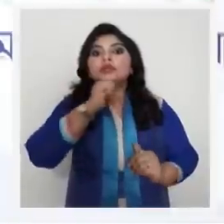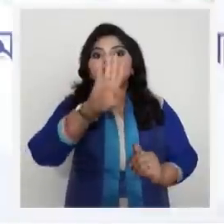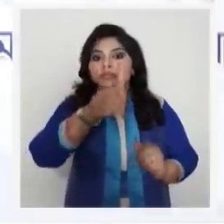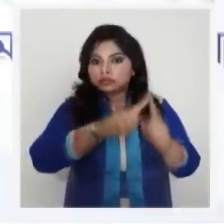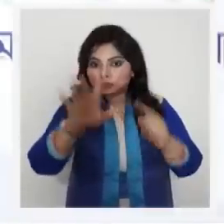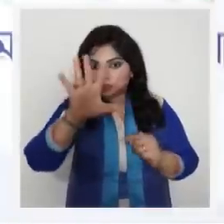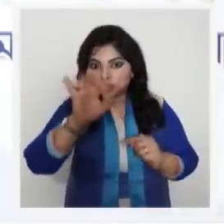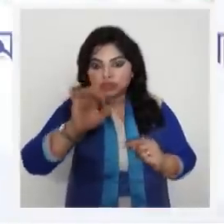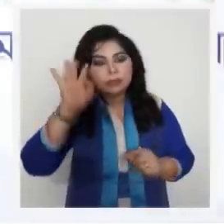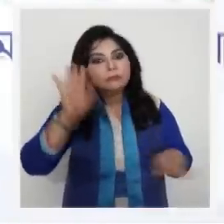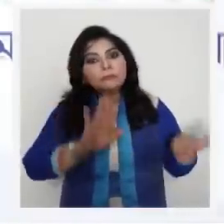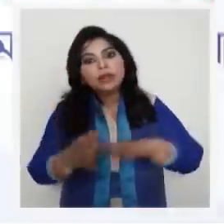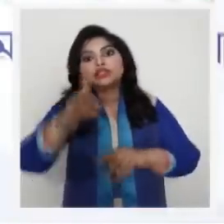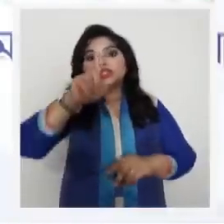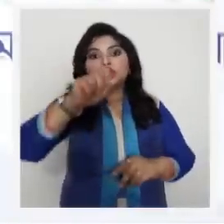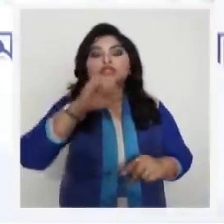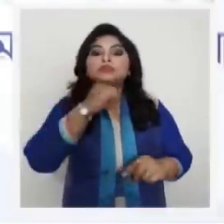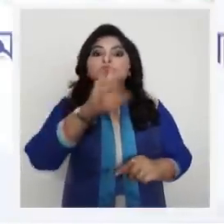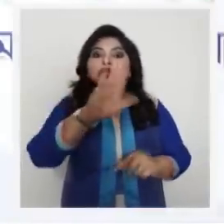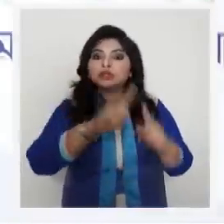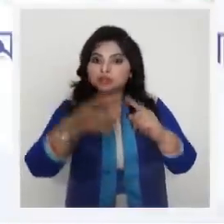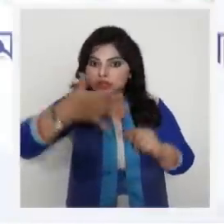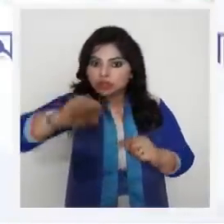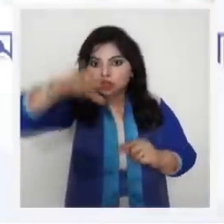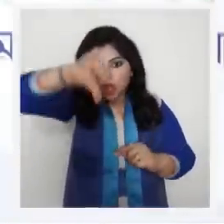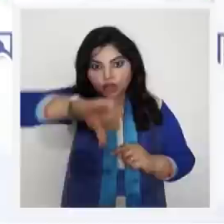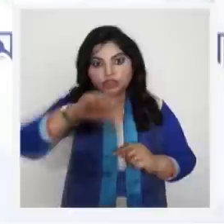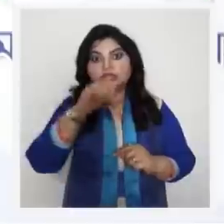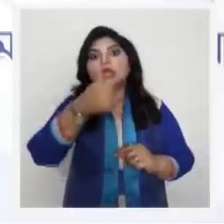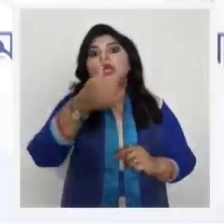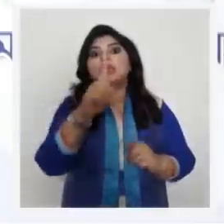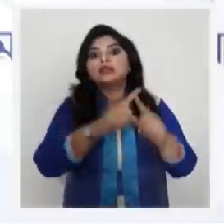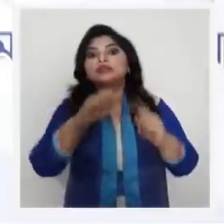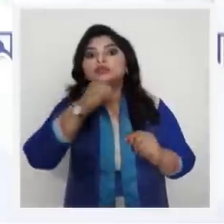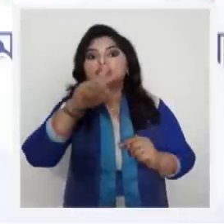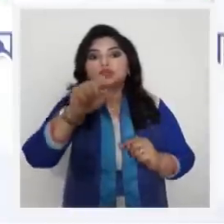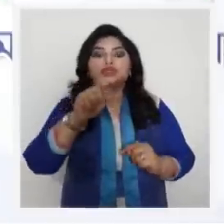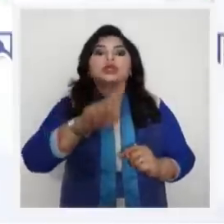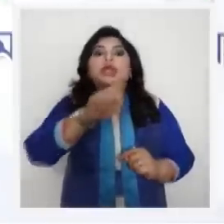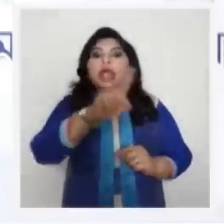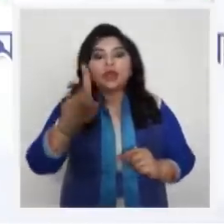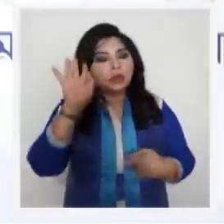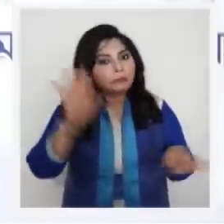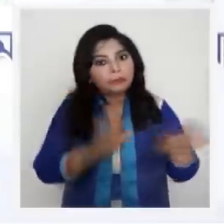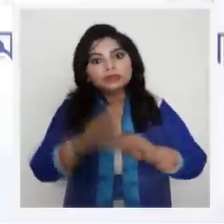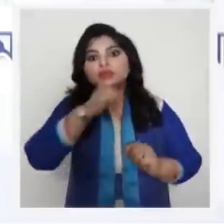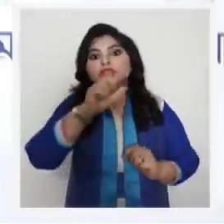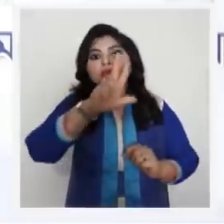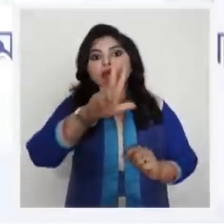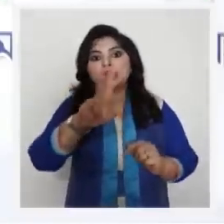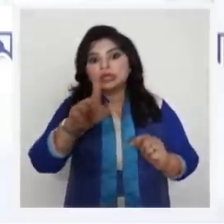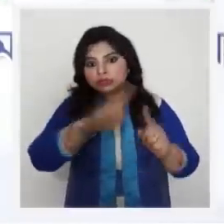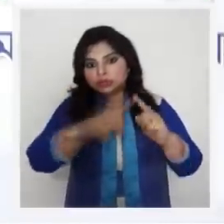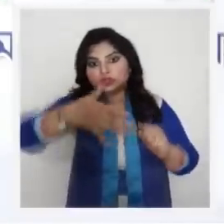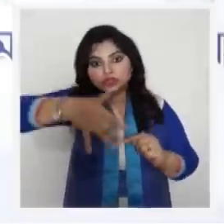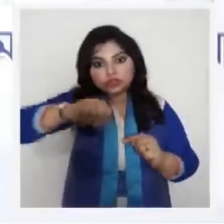1 জন, 21 থেকে 30 3 জন, 31 থেকে 40 বছর 4 জন, 41 থেকে 50 10 জন, 51 থেকে 60 বছর